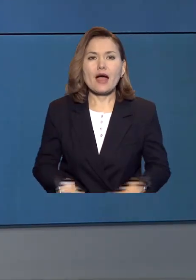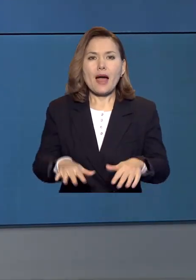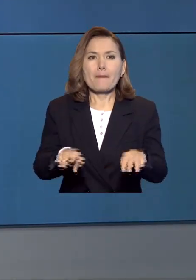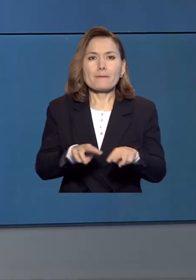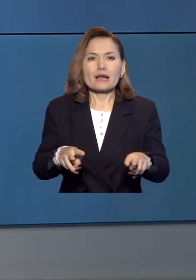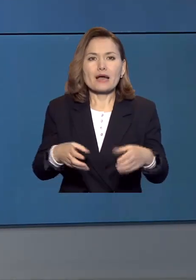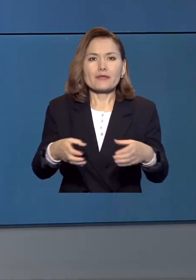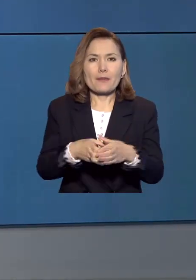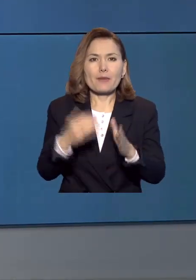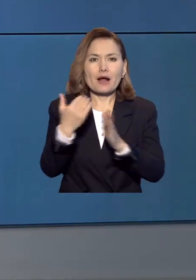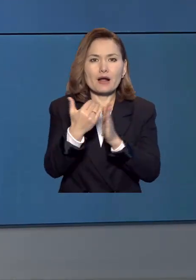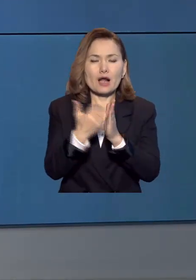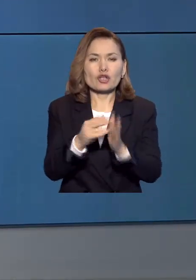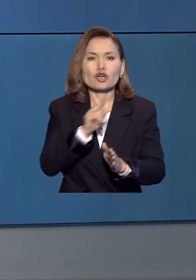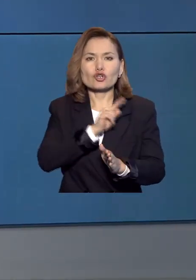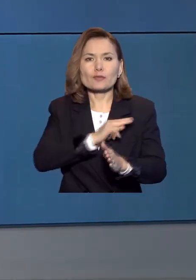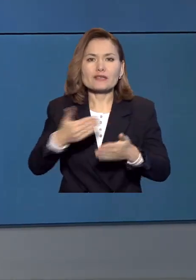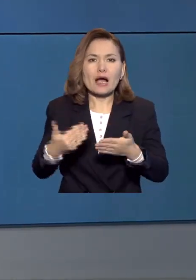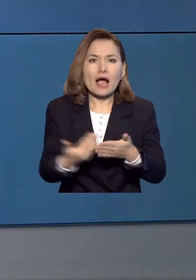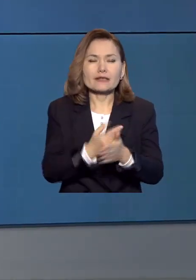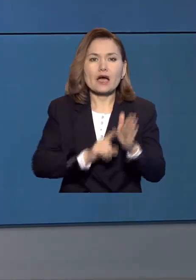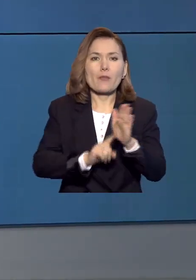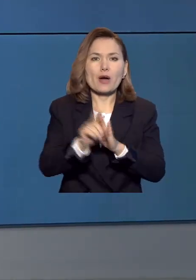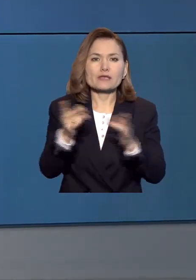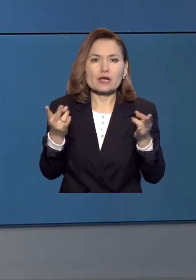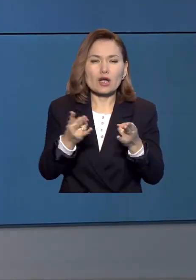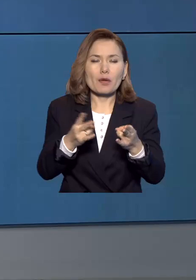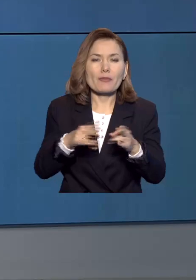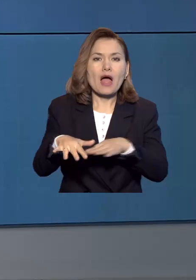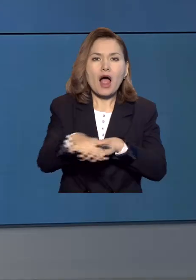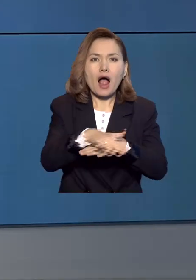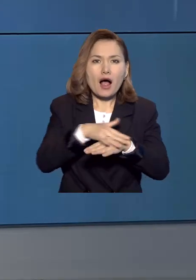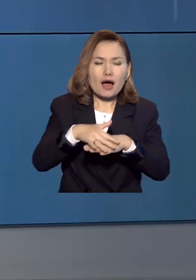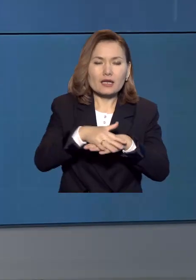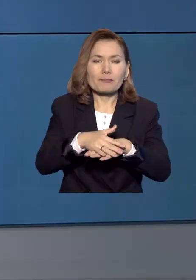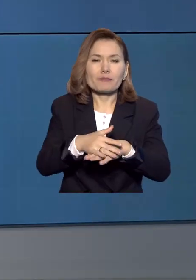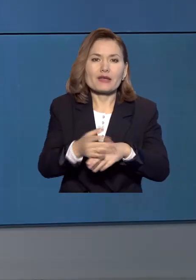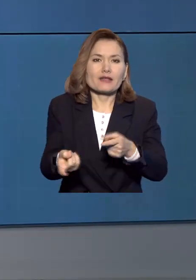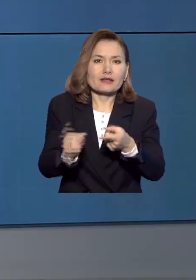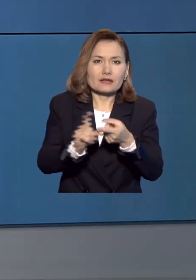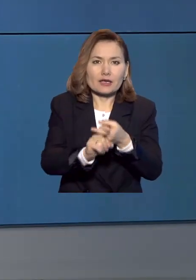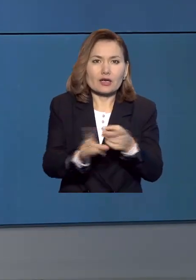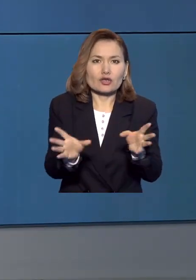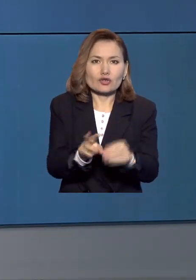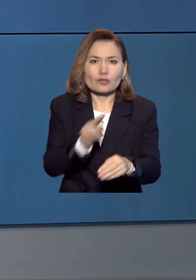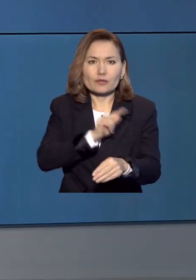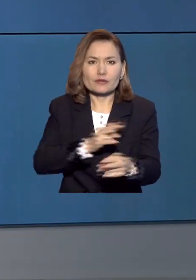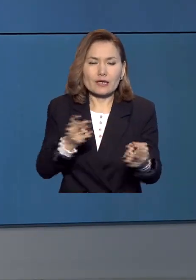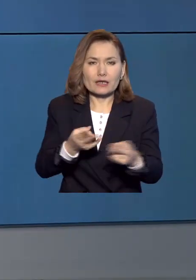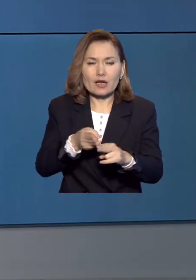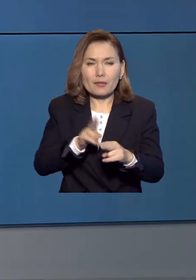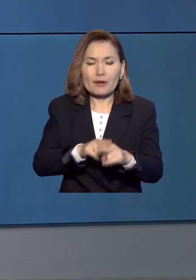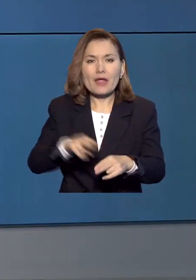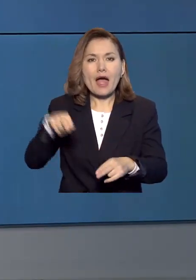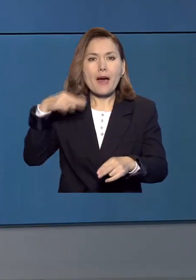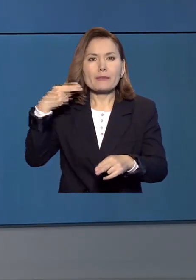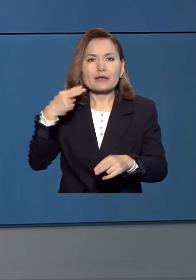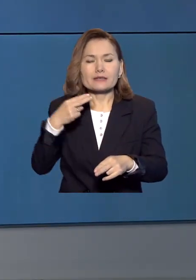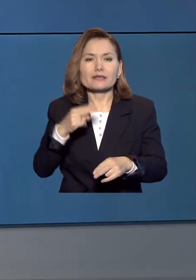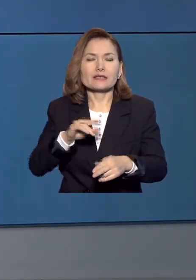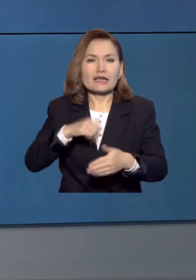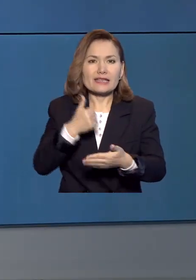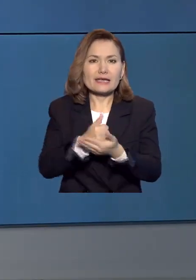Мәжілістегі партия фракциясының жұмысын қайта бастау қажет. Олар қоғаммен тығыз байланыста болуы тиіс. Президент жүктеген негізгі міндеттердің бірі